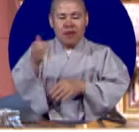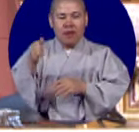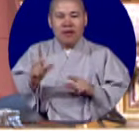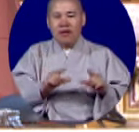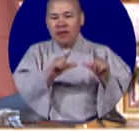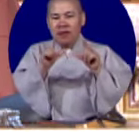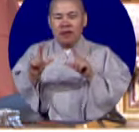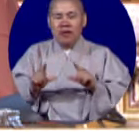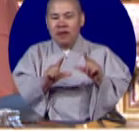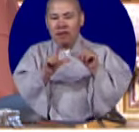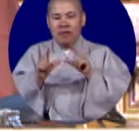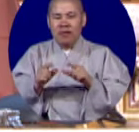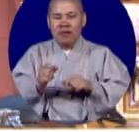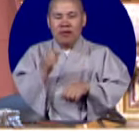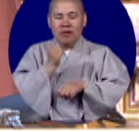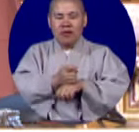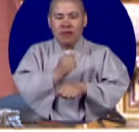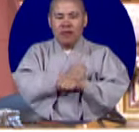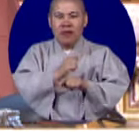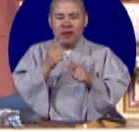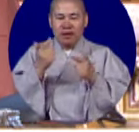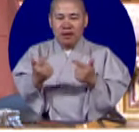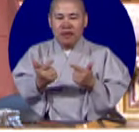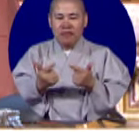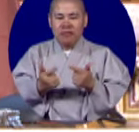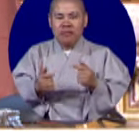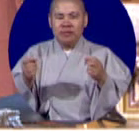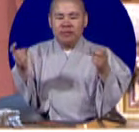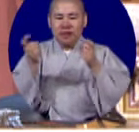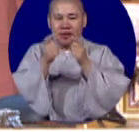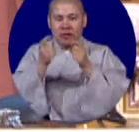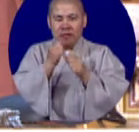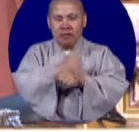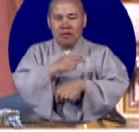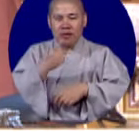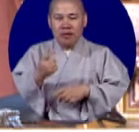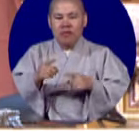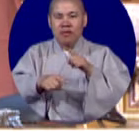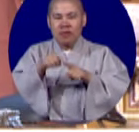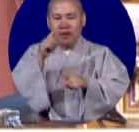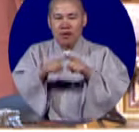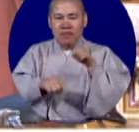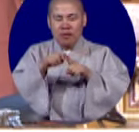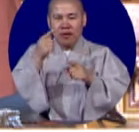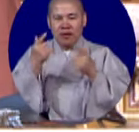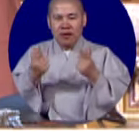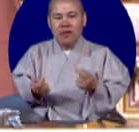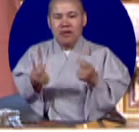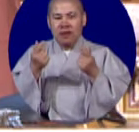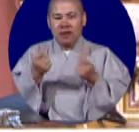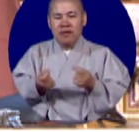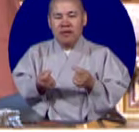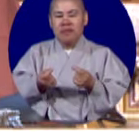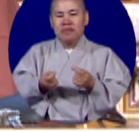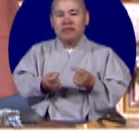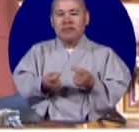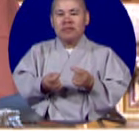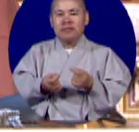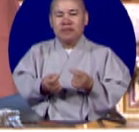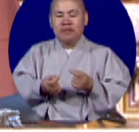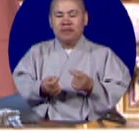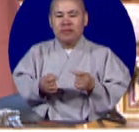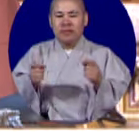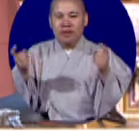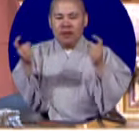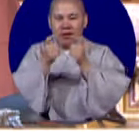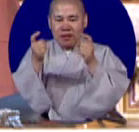그래서 싸움을 해도 나무닭같이 한다. 장자에 보면 목계라는 말이 있어요. 나무 목자 닭개자. 어떤 싸움